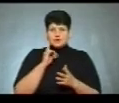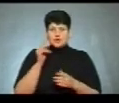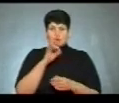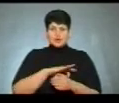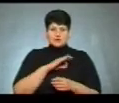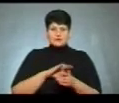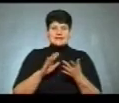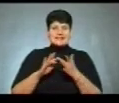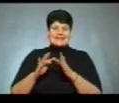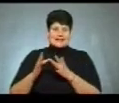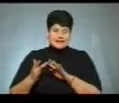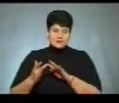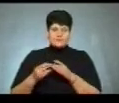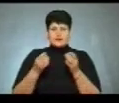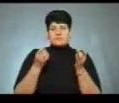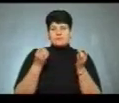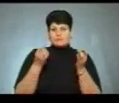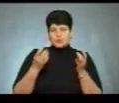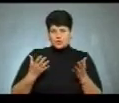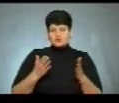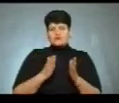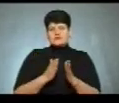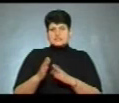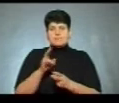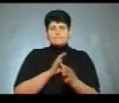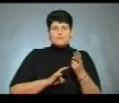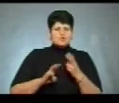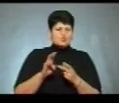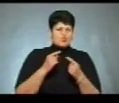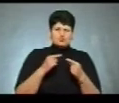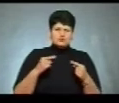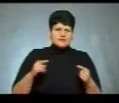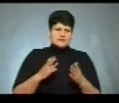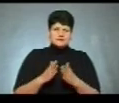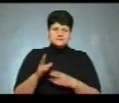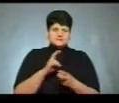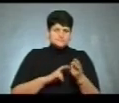і просто в системі пошуковій, в любій пошуковій системі